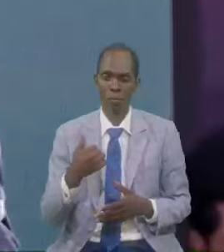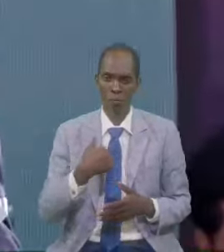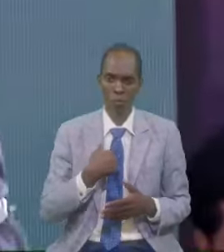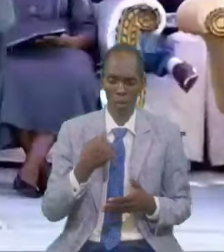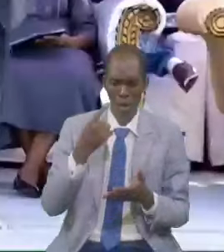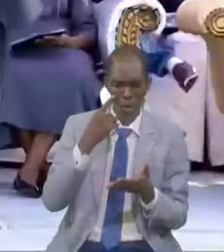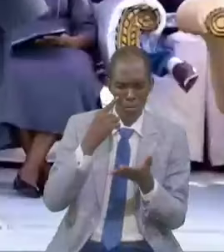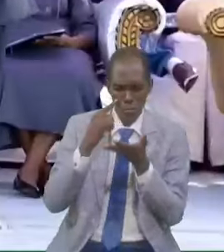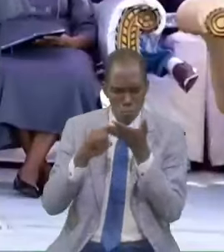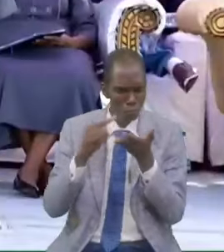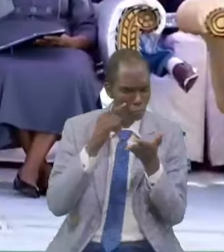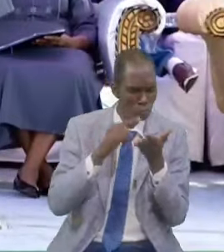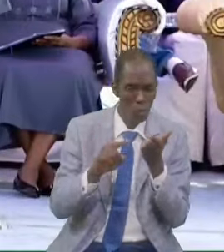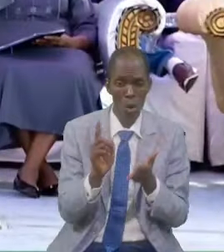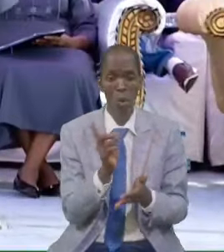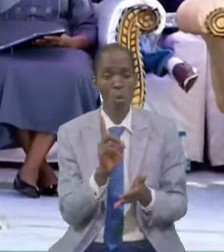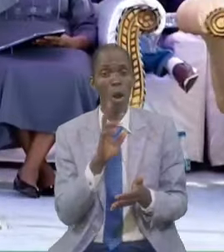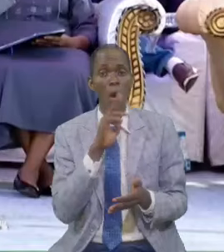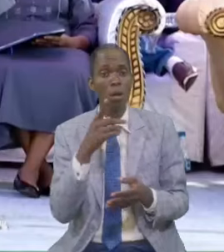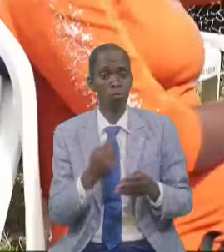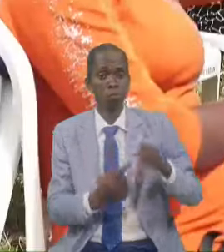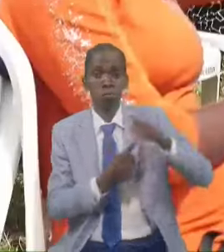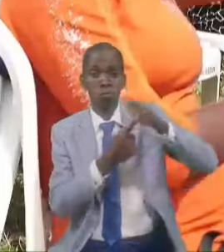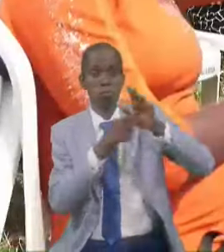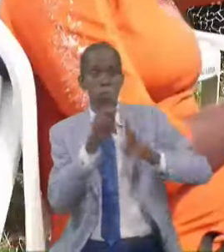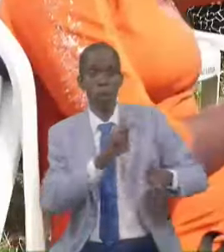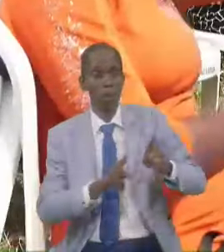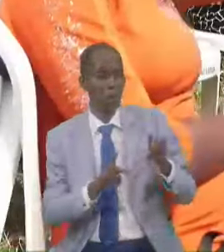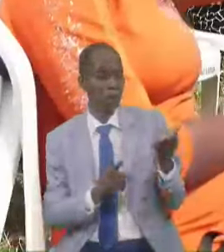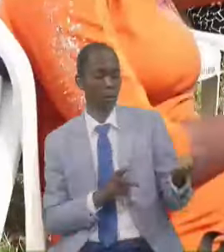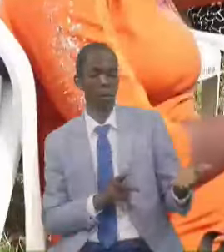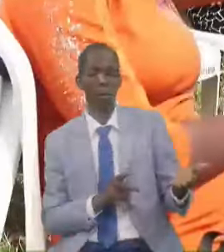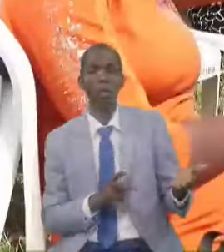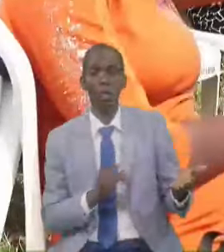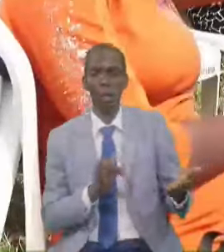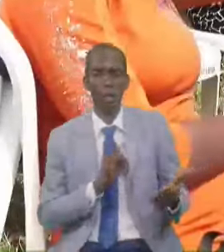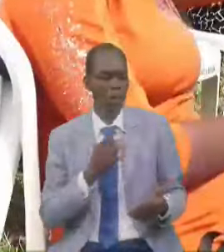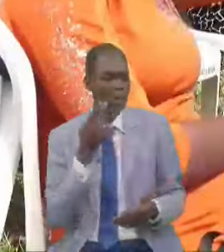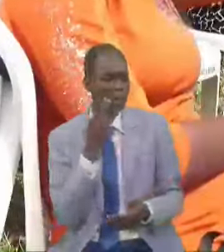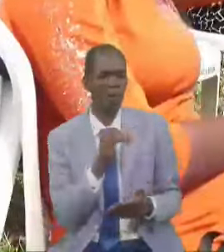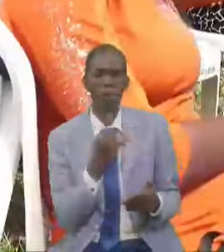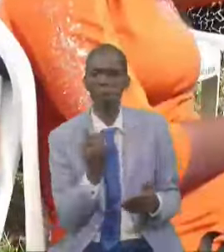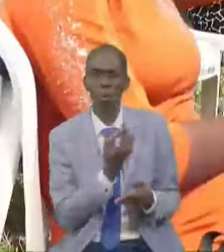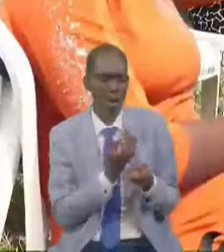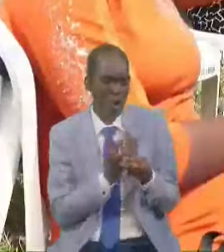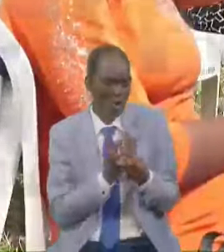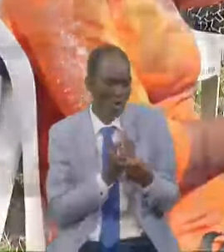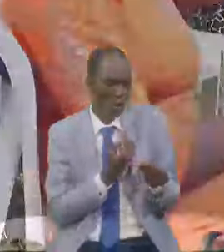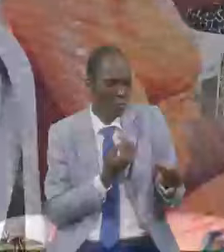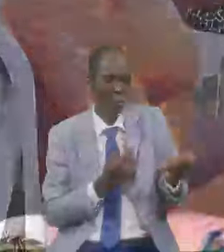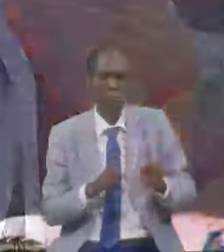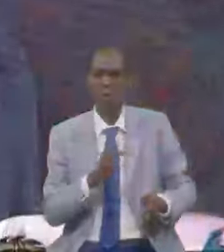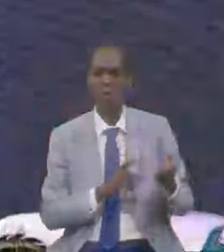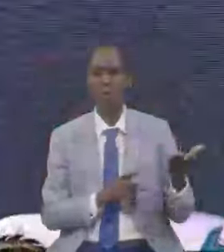were. అయితే హీరోస్ ఎక్కడున్నారో చూచాను. And I see that in the minority. నేను వారిని తక్కువ సంఖ్యలో చూచాను. And I